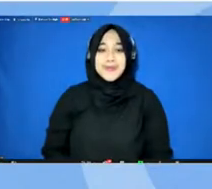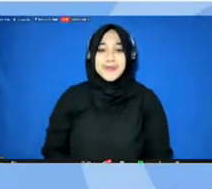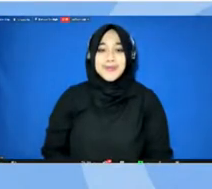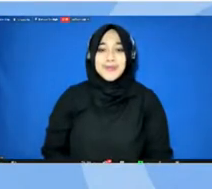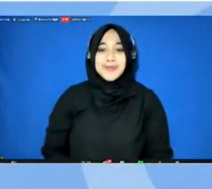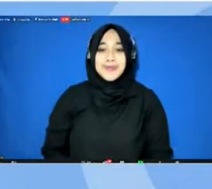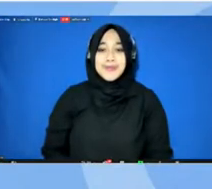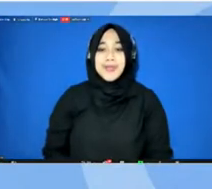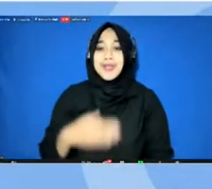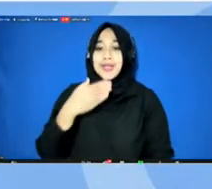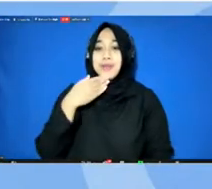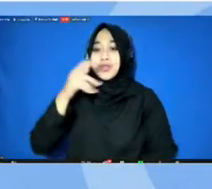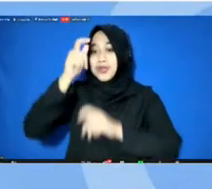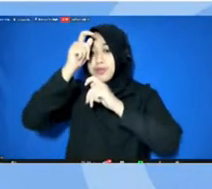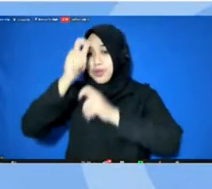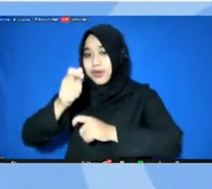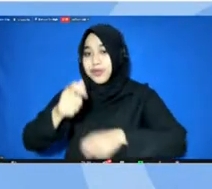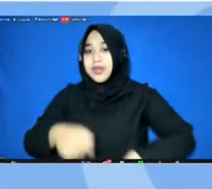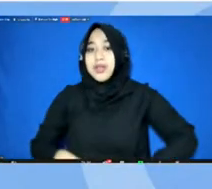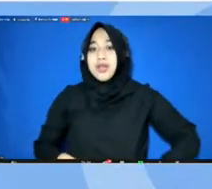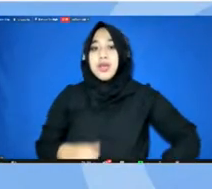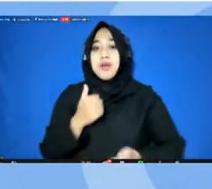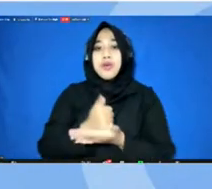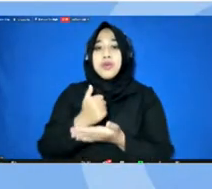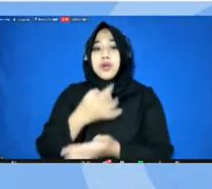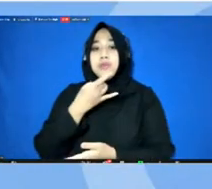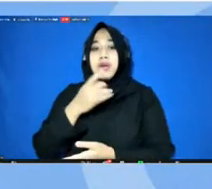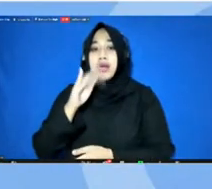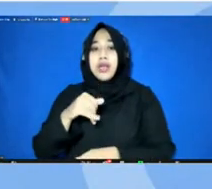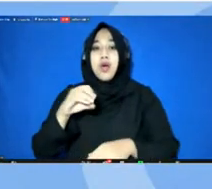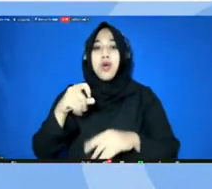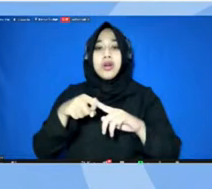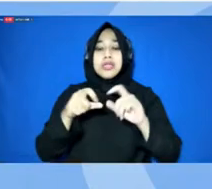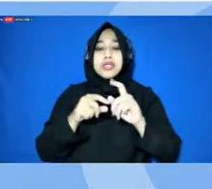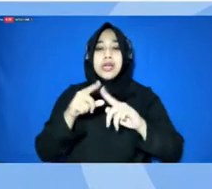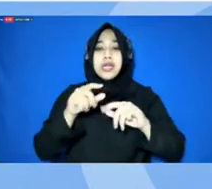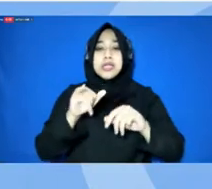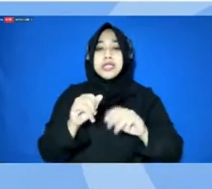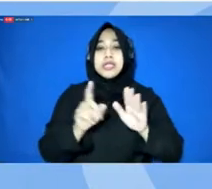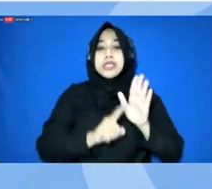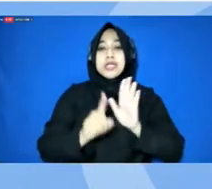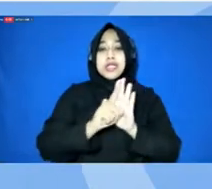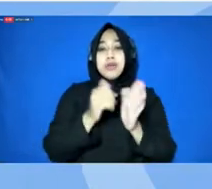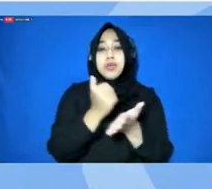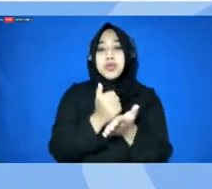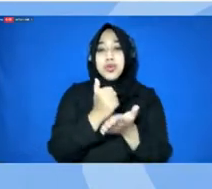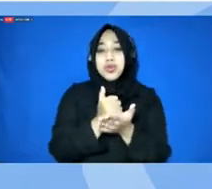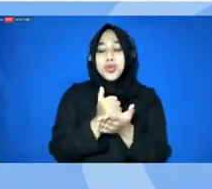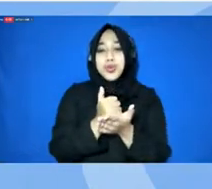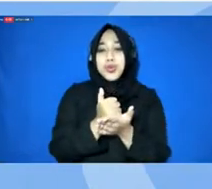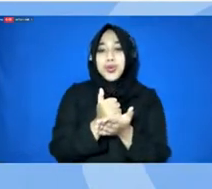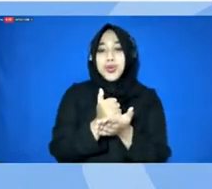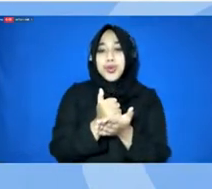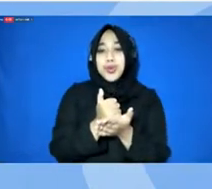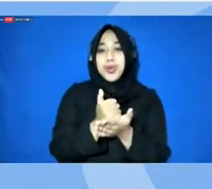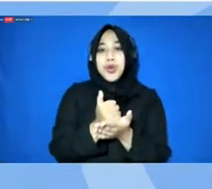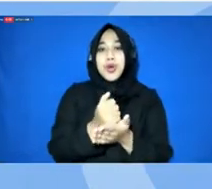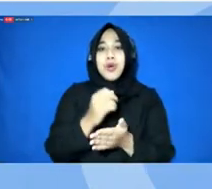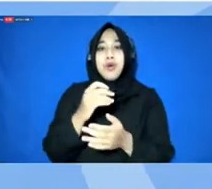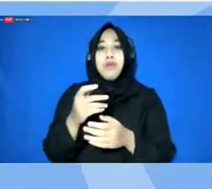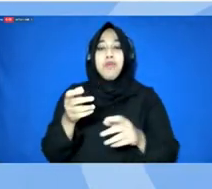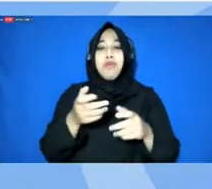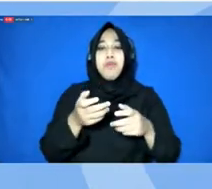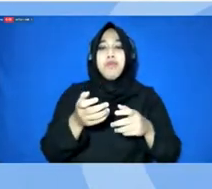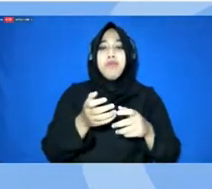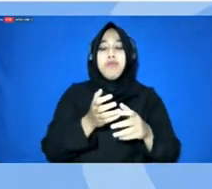Prof, ini tadi menarik sekali ya, ada orkestrasi dan dirijen yang benar-benar yang harus piawai mengorkestrasi seluruh niat-niat